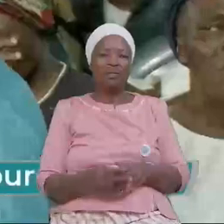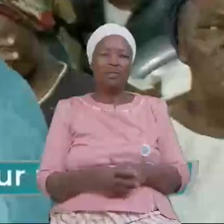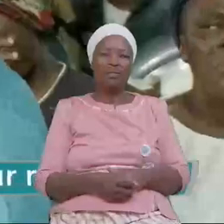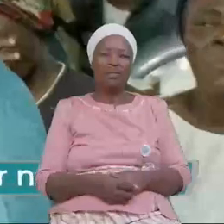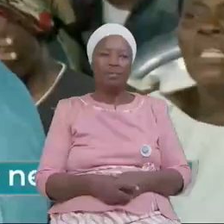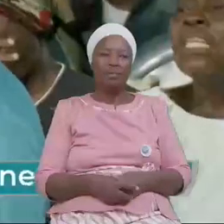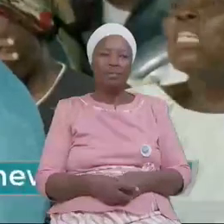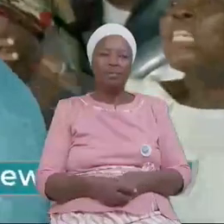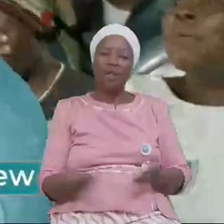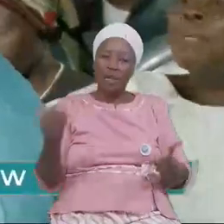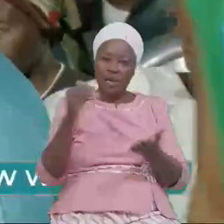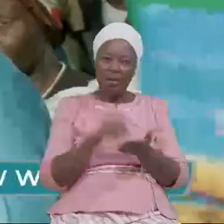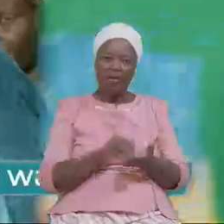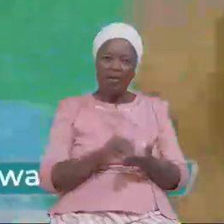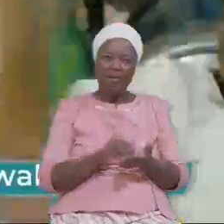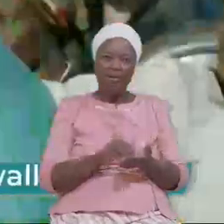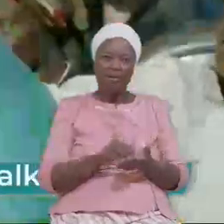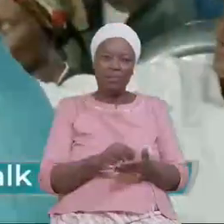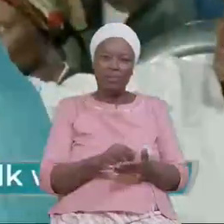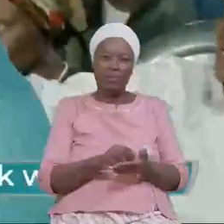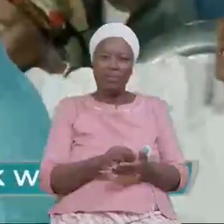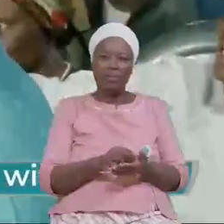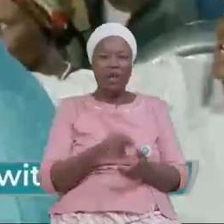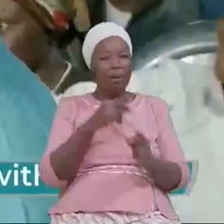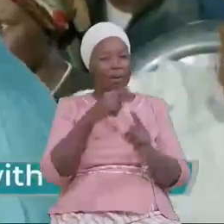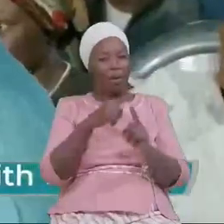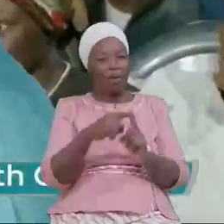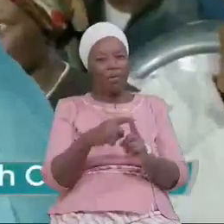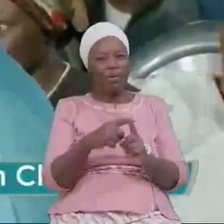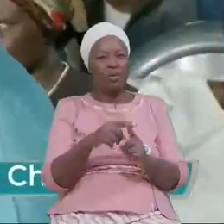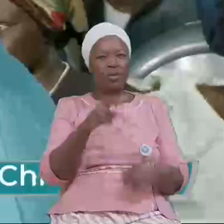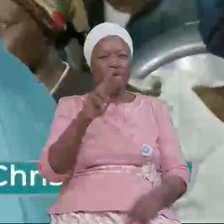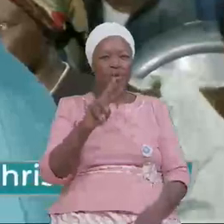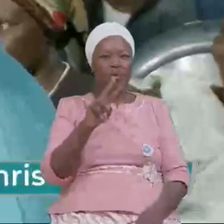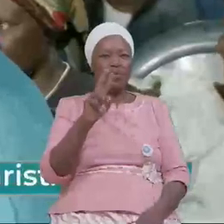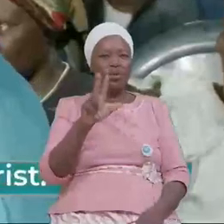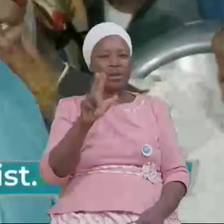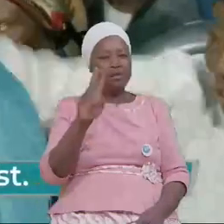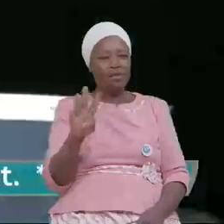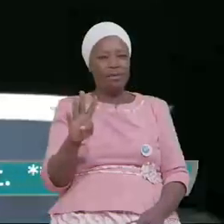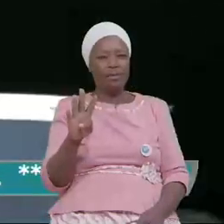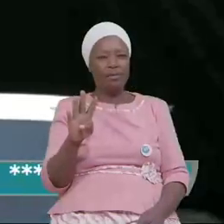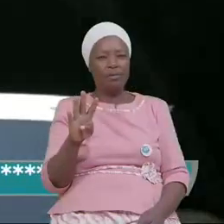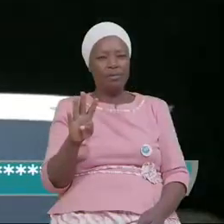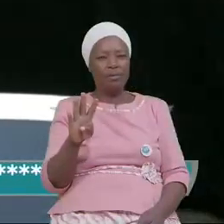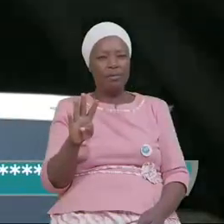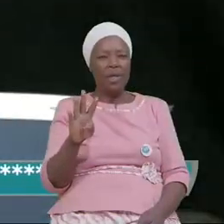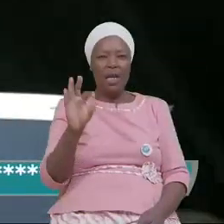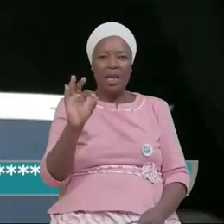Encore, je répète ça, plus 234 91